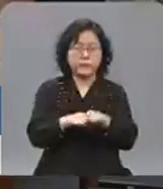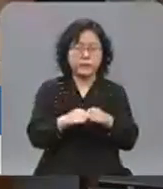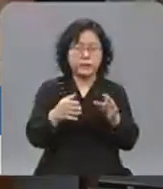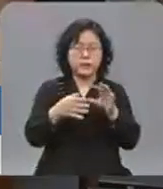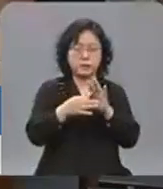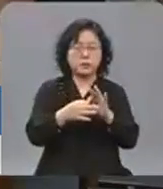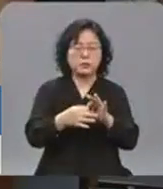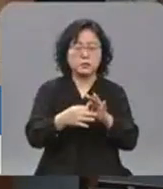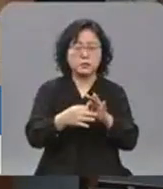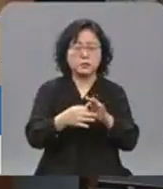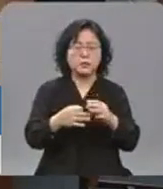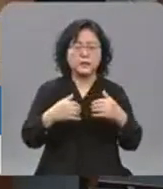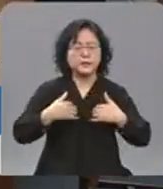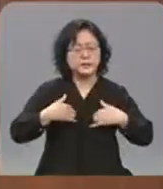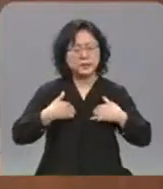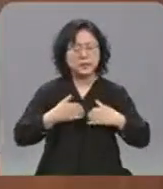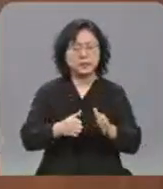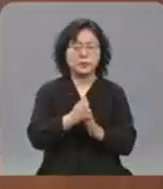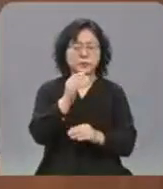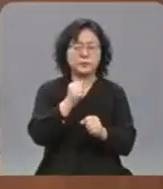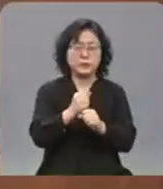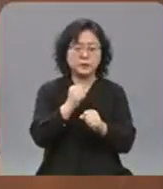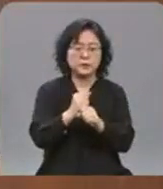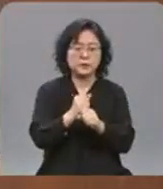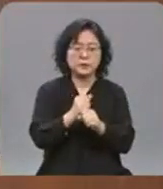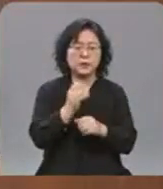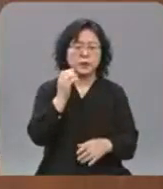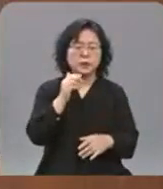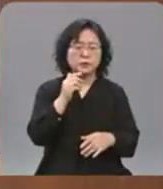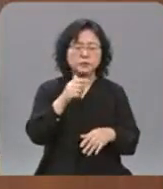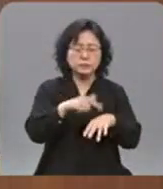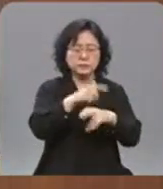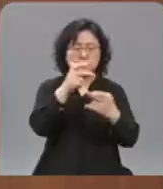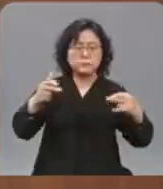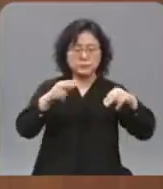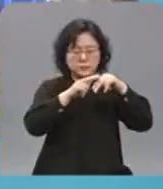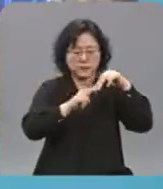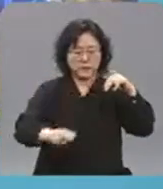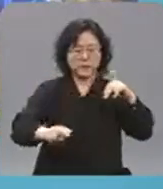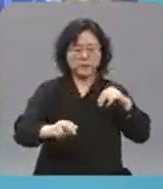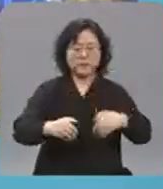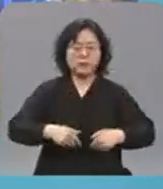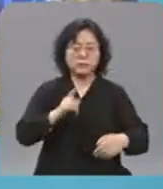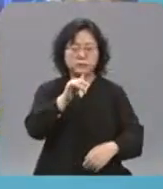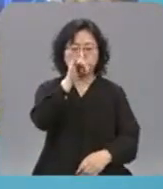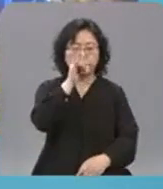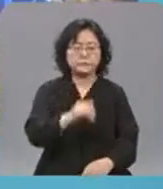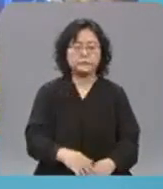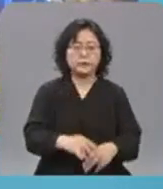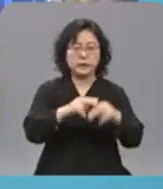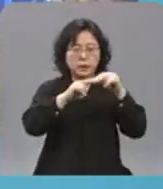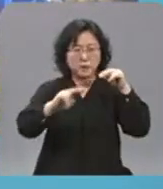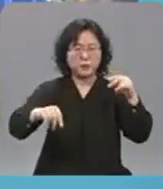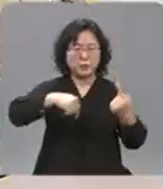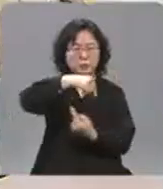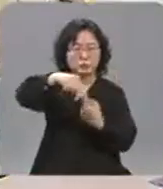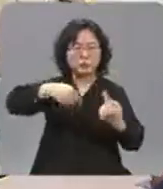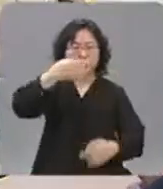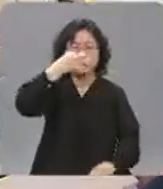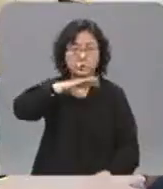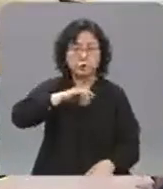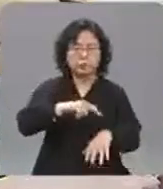연계해 이른바 꿀잼 도시를 만들려면 무등산 케이블카가 필요하다고 주장합니다. 케이블카 운영